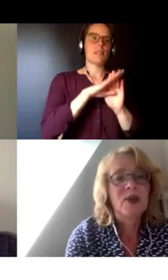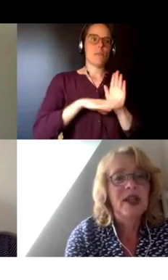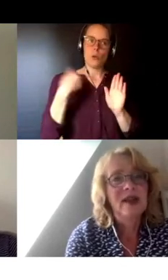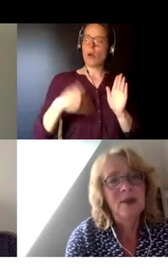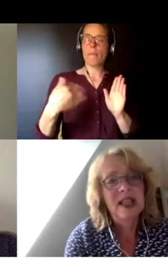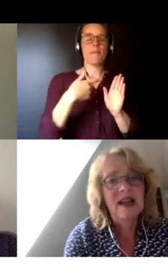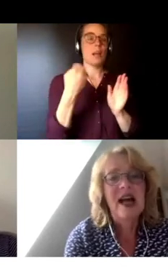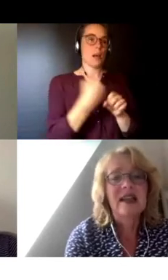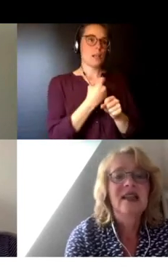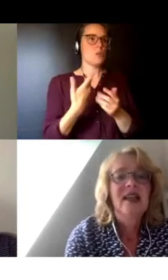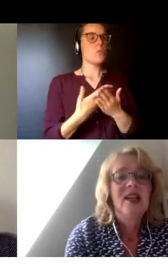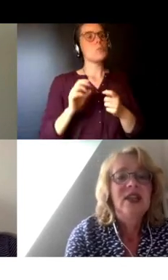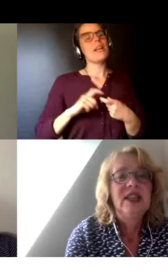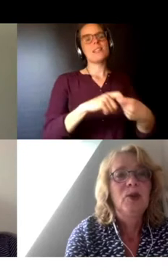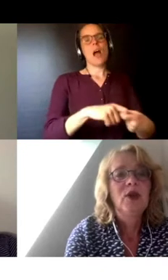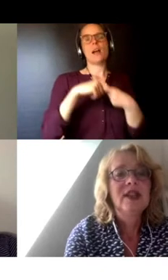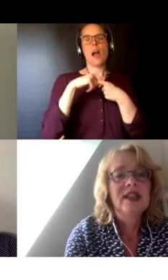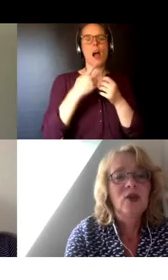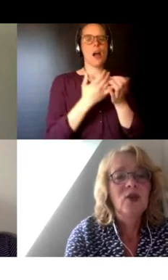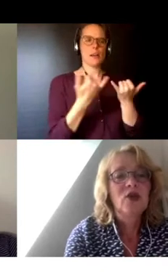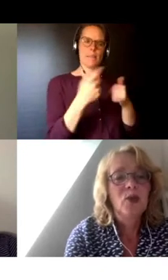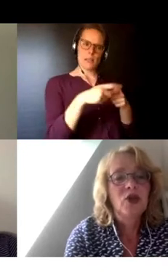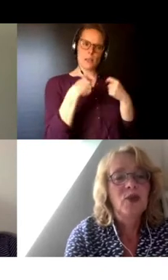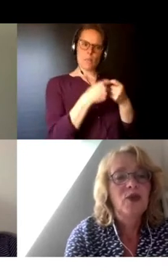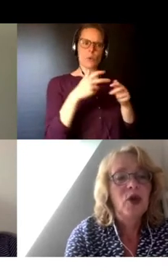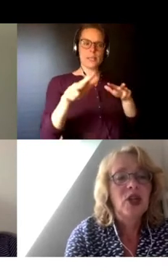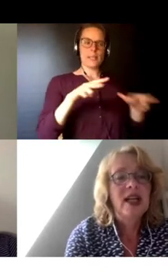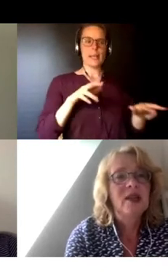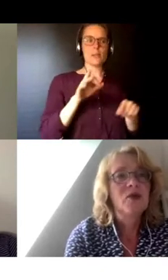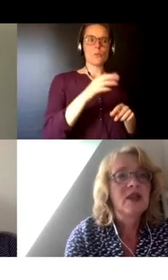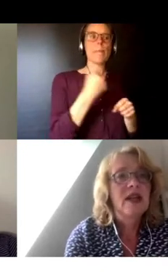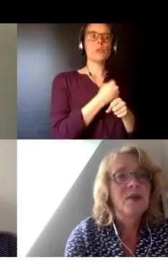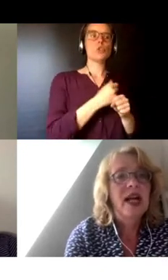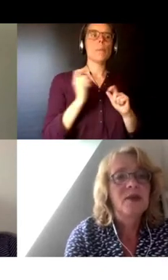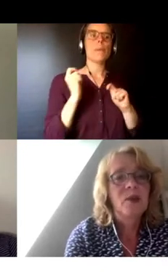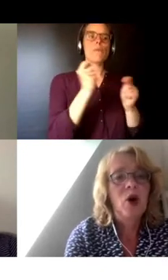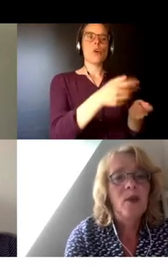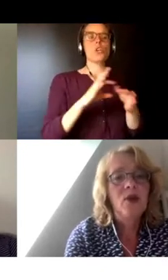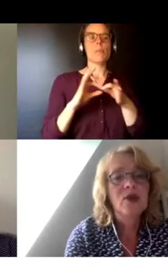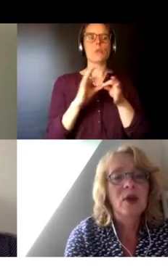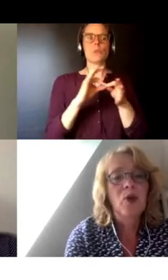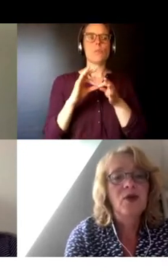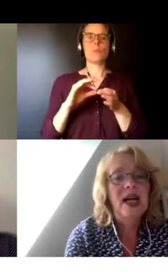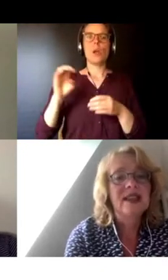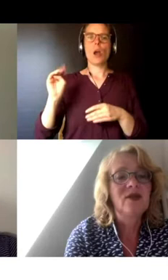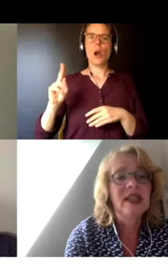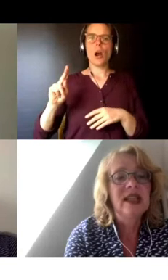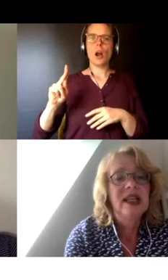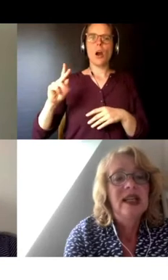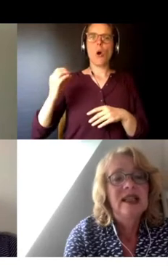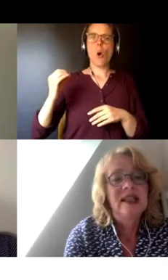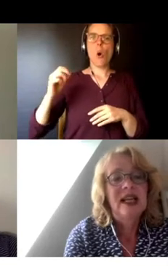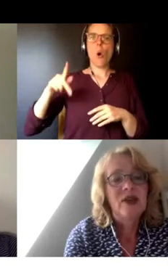Zum Beispiel habe ich nachgehakt, wie sich die Bundesregierung zu bestimmten Vorschlägen im Zusammenhang mit dem Koppelungsverbot verhalten